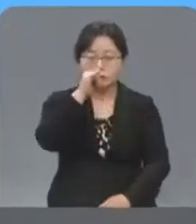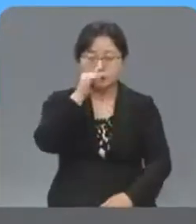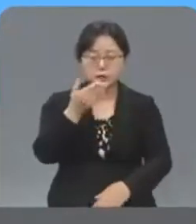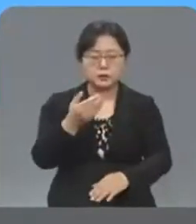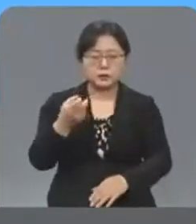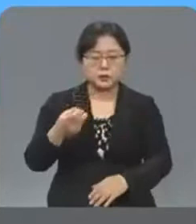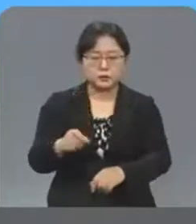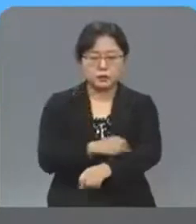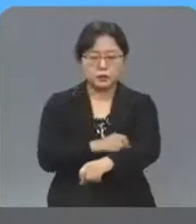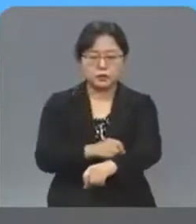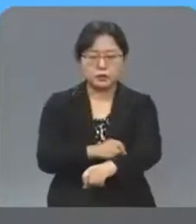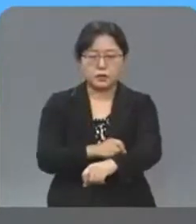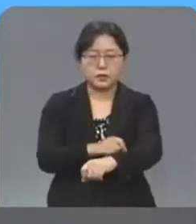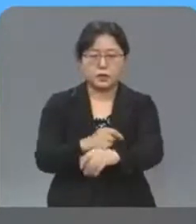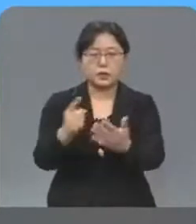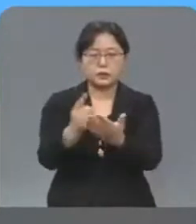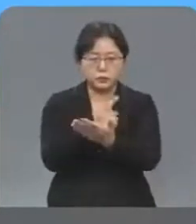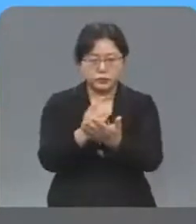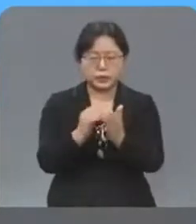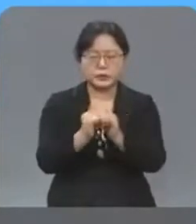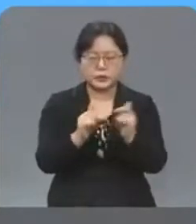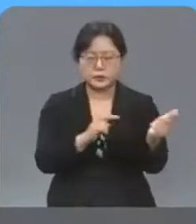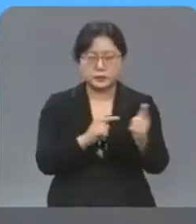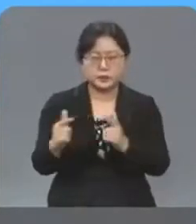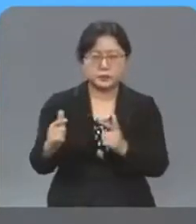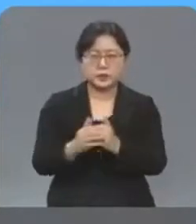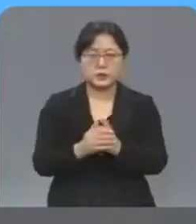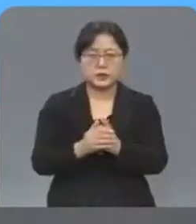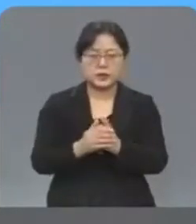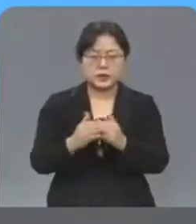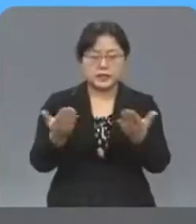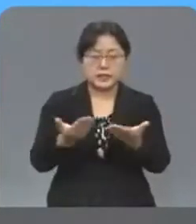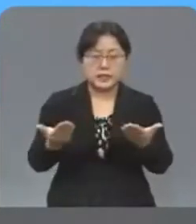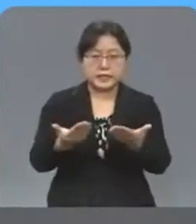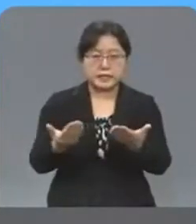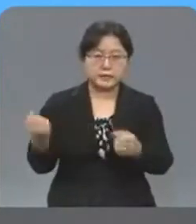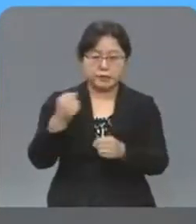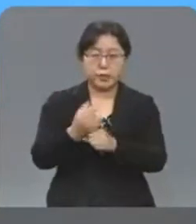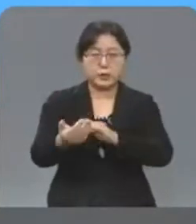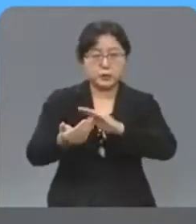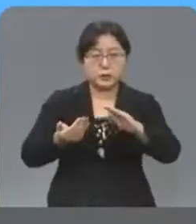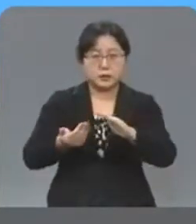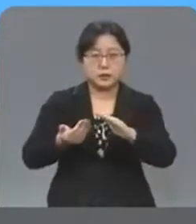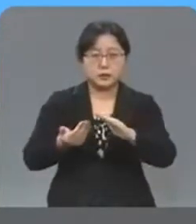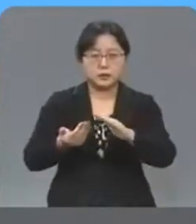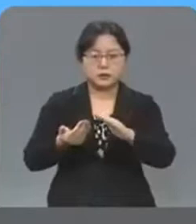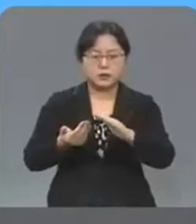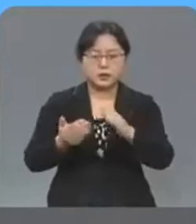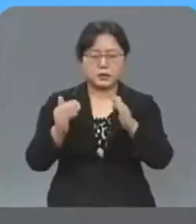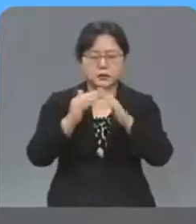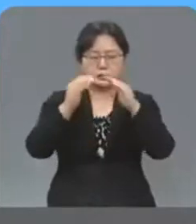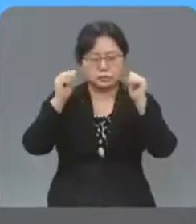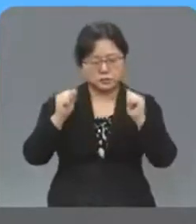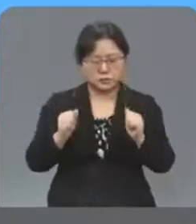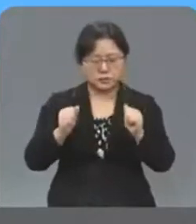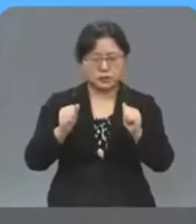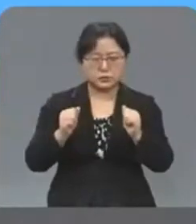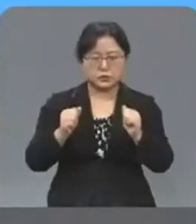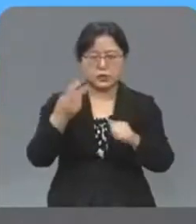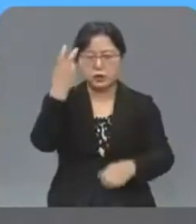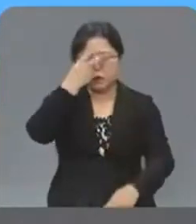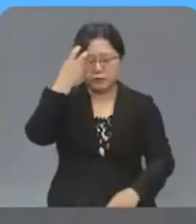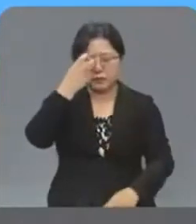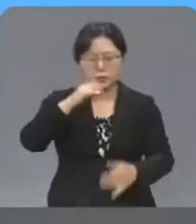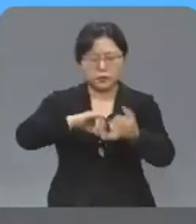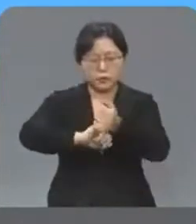이제 접촉하신 분들은 이제 직장 복귀 전에 잠시 집에 머무르시다가 검사를